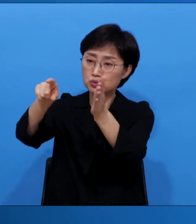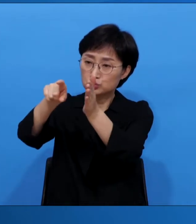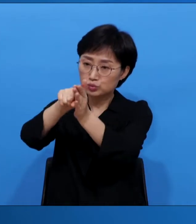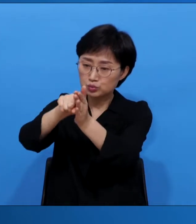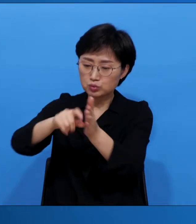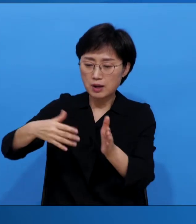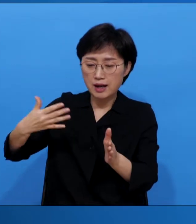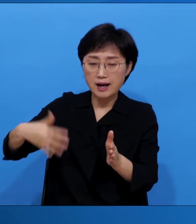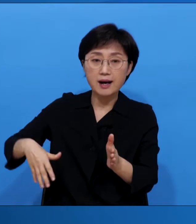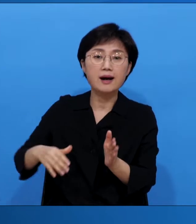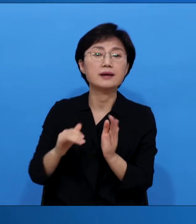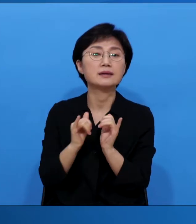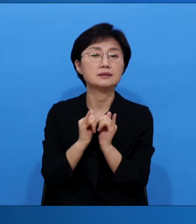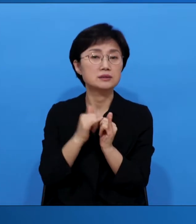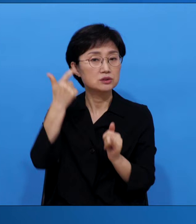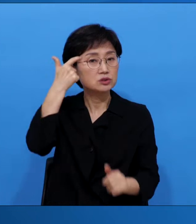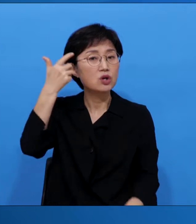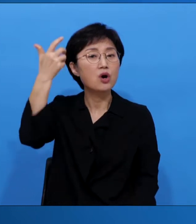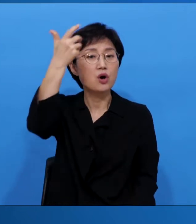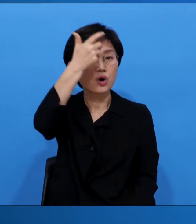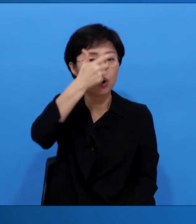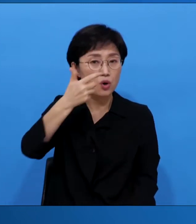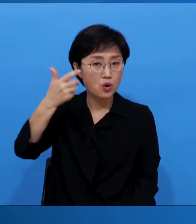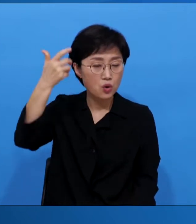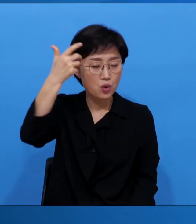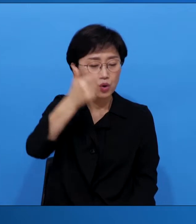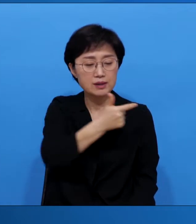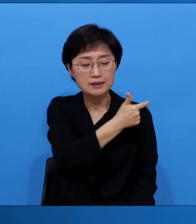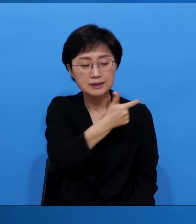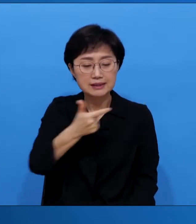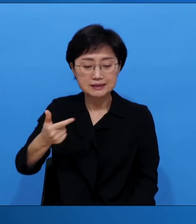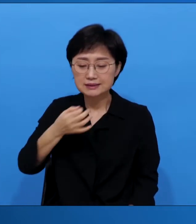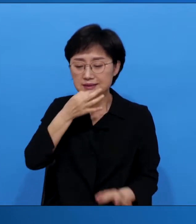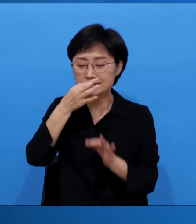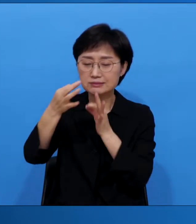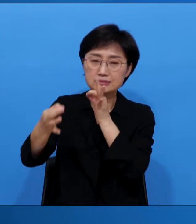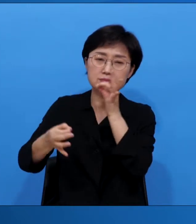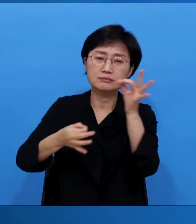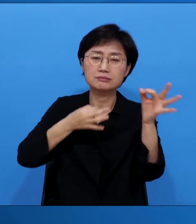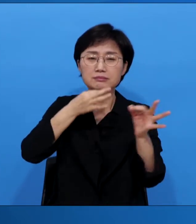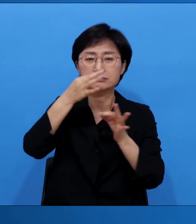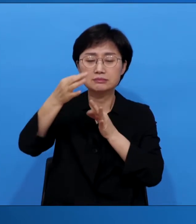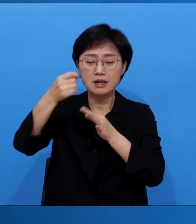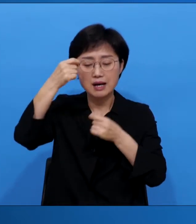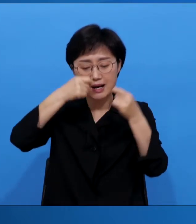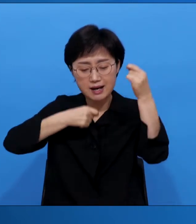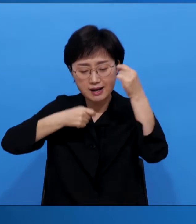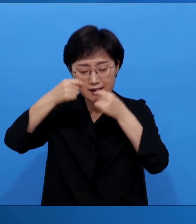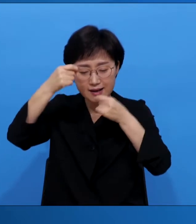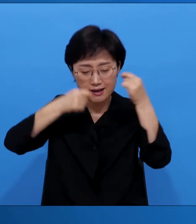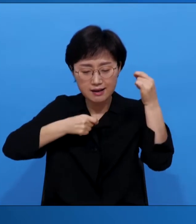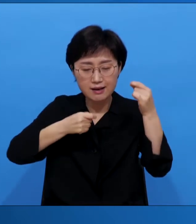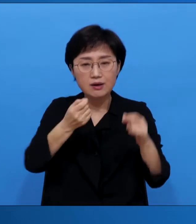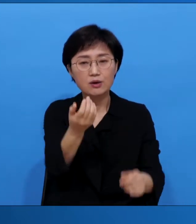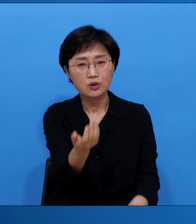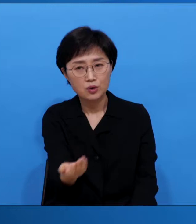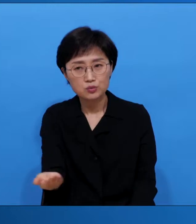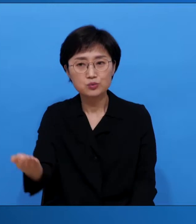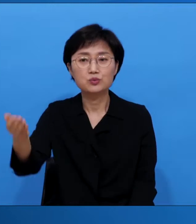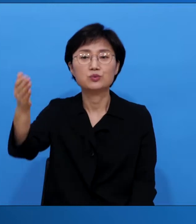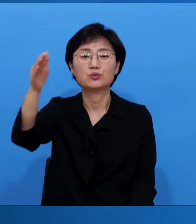잊지 않던 영혼들은 큰 소리